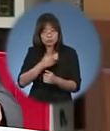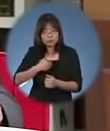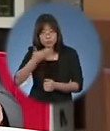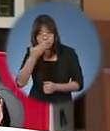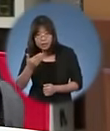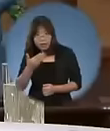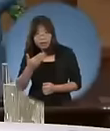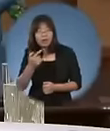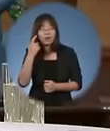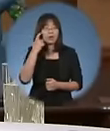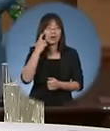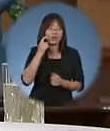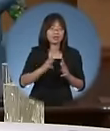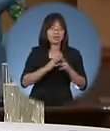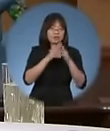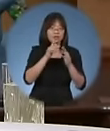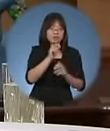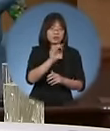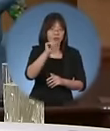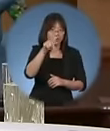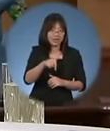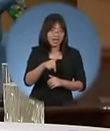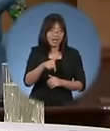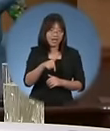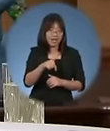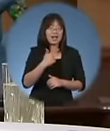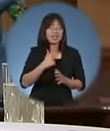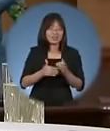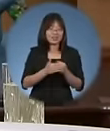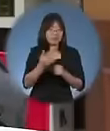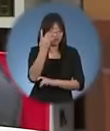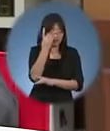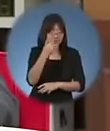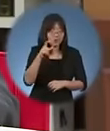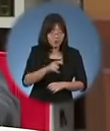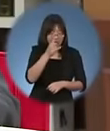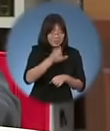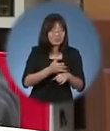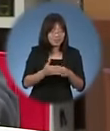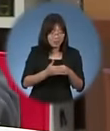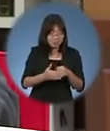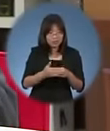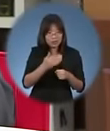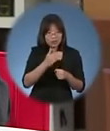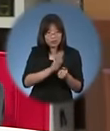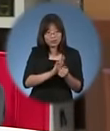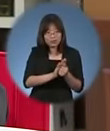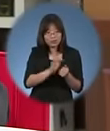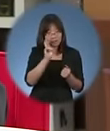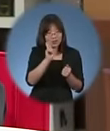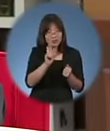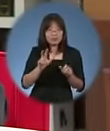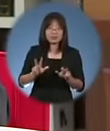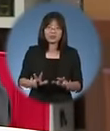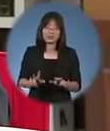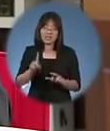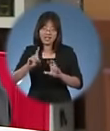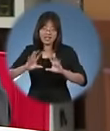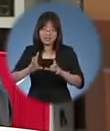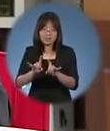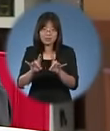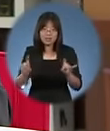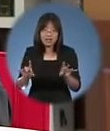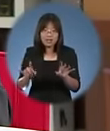왜 그러냐니까. 역시 건축공학 하신 게 그나마 남아있어요. 예, 예. 예. 왜 그러냐니까. 지금은 네이션, 한 국가별로